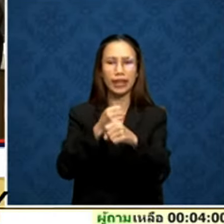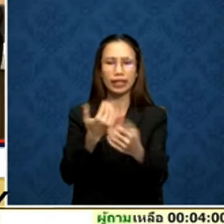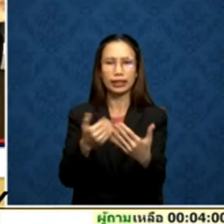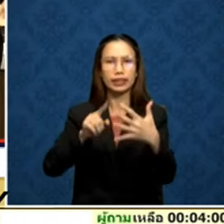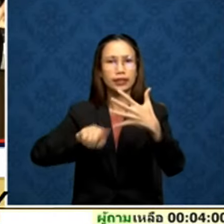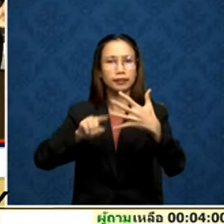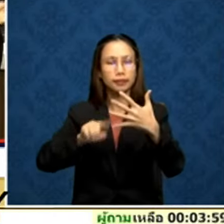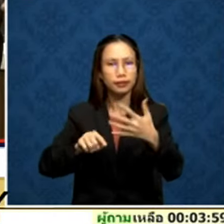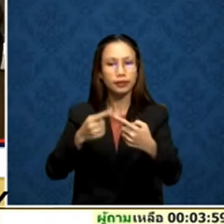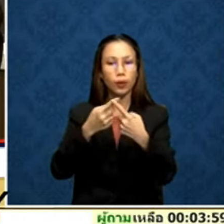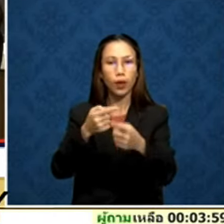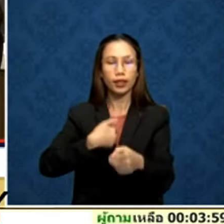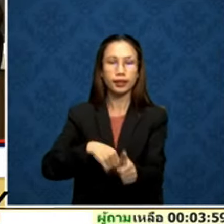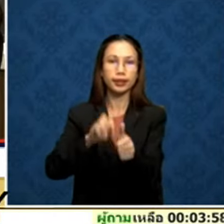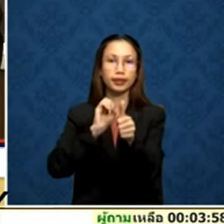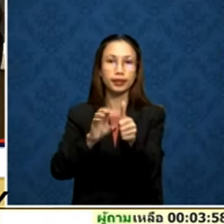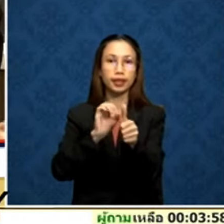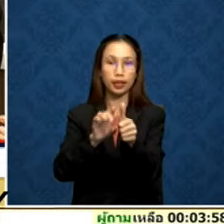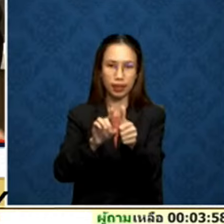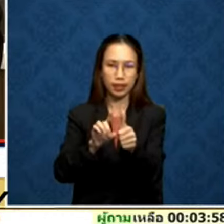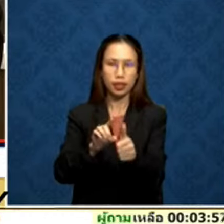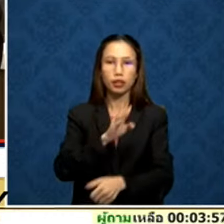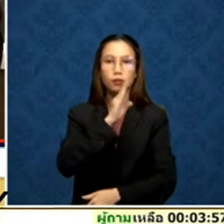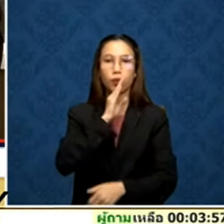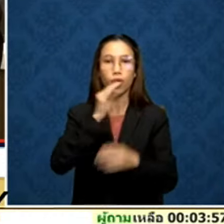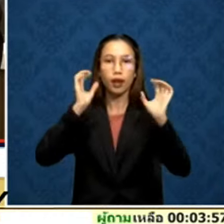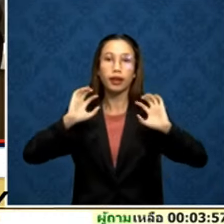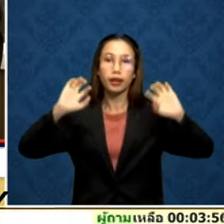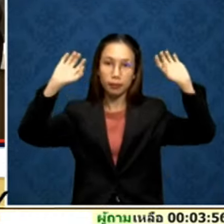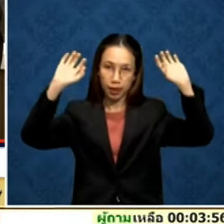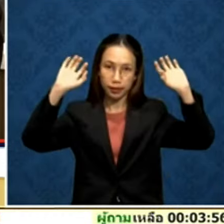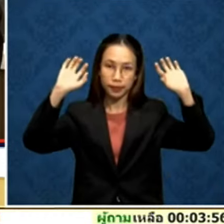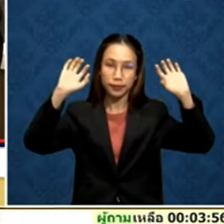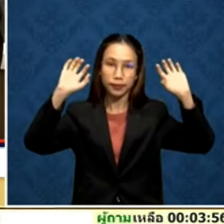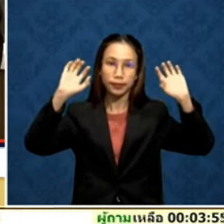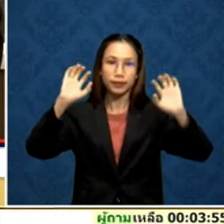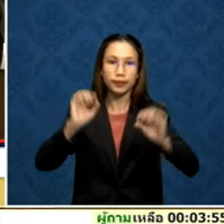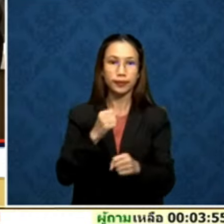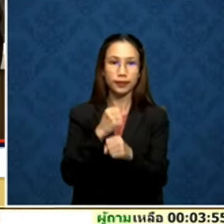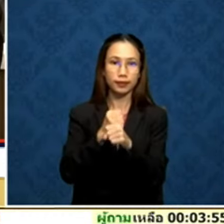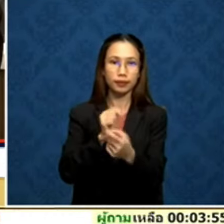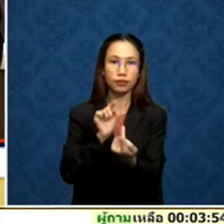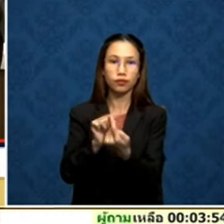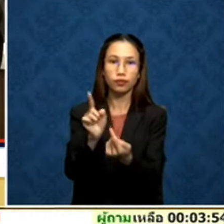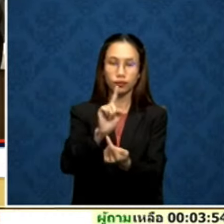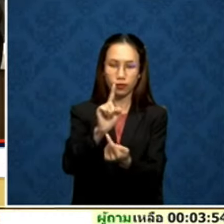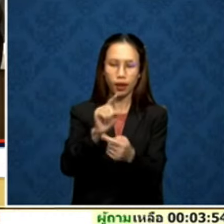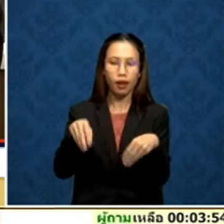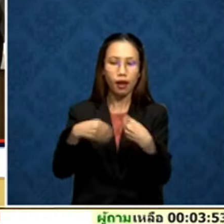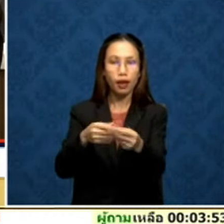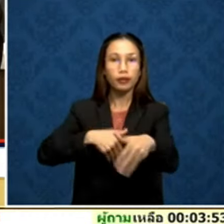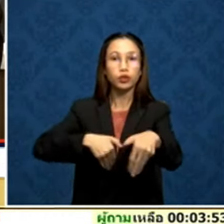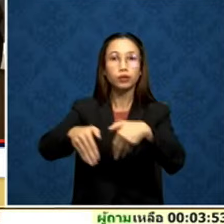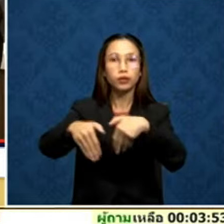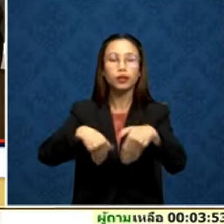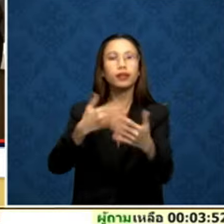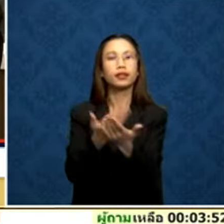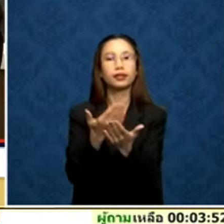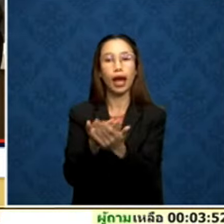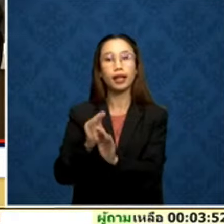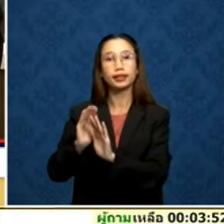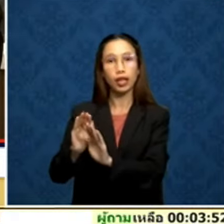งๆดิฉันมีข้อเสนอว่าจริงๆแล้วรัฐบาลเองเนี่ยสามารถที่จะสร้างแรงจูงใจให้ท้องถิ่นเนี่ยเอาเงินสะสมของตั